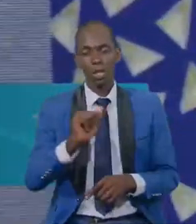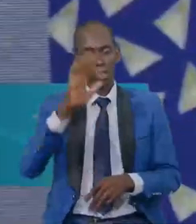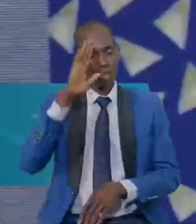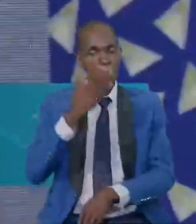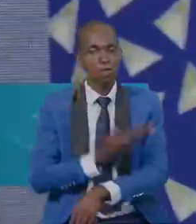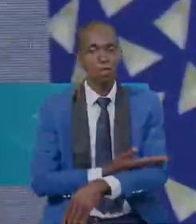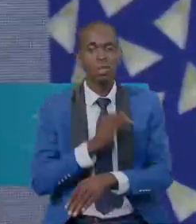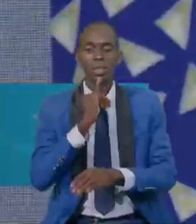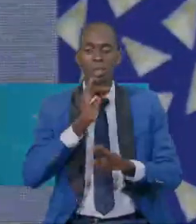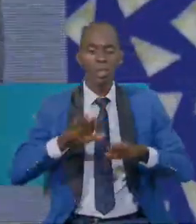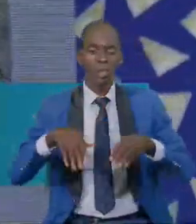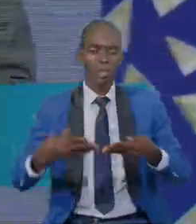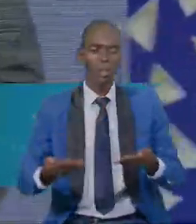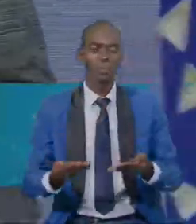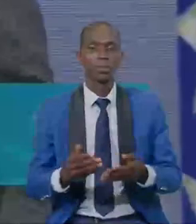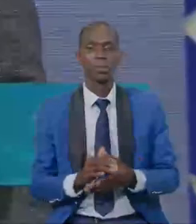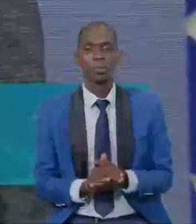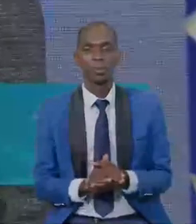Un fils nous est donné.